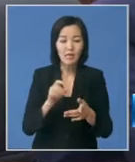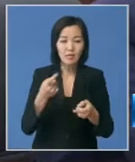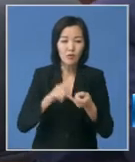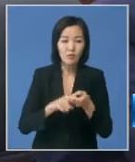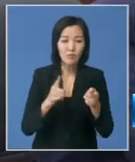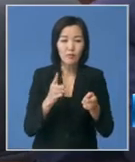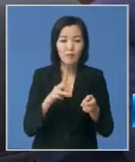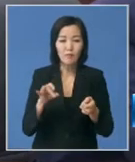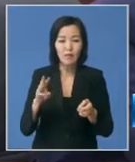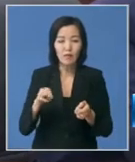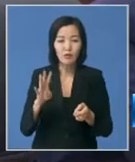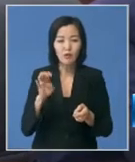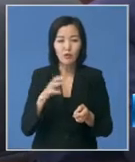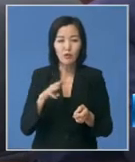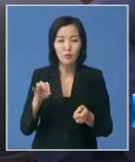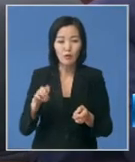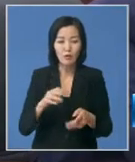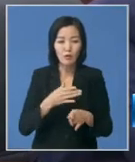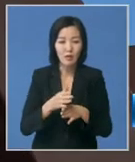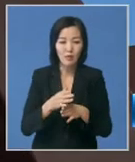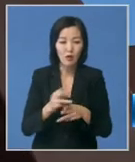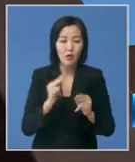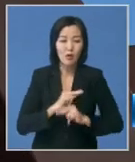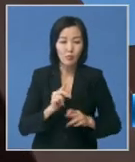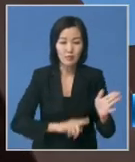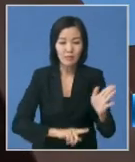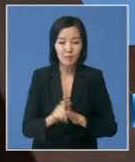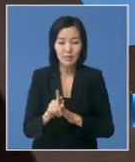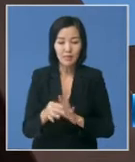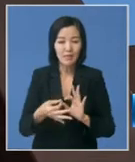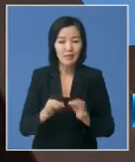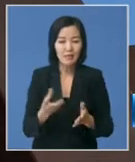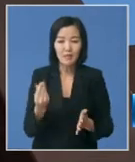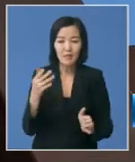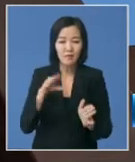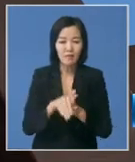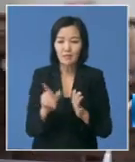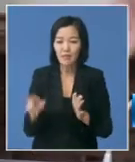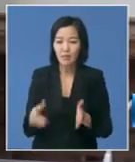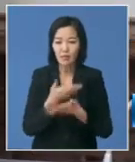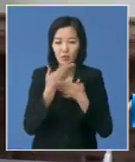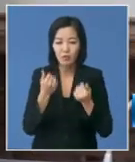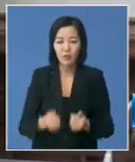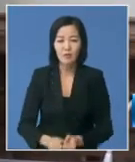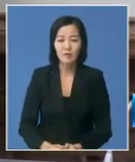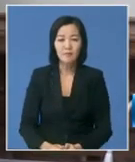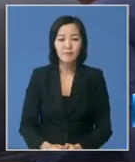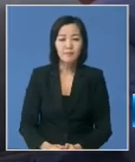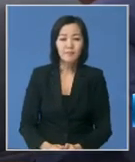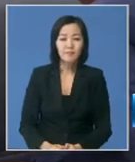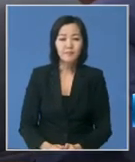400 миллион теңге бөлінген. Бірақ осы жұмысты қолға алатын нақты инвестор табылмай